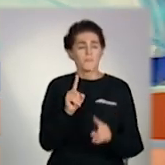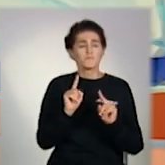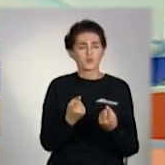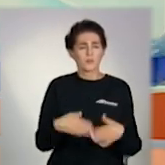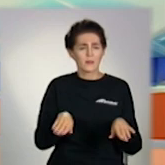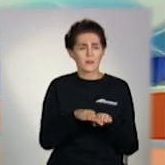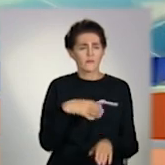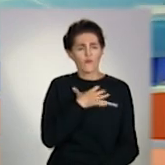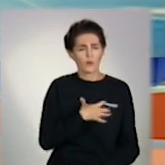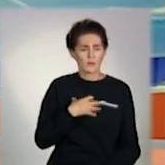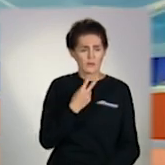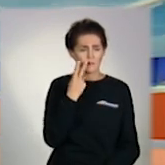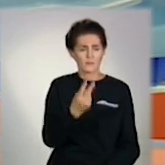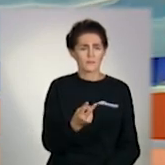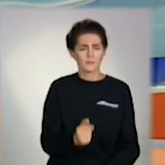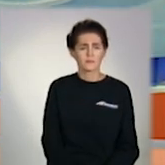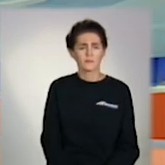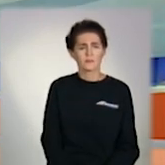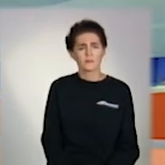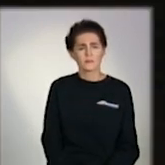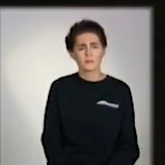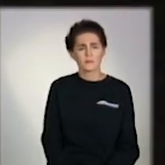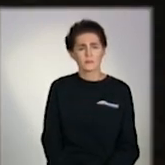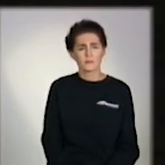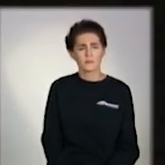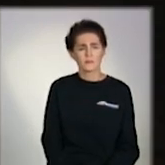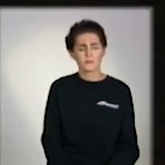це важливо? Зараз розкажемо.